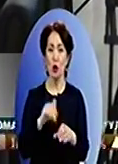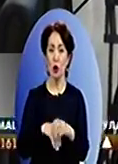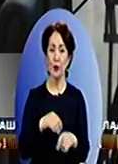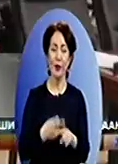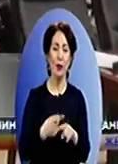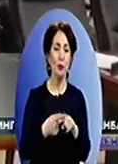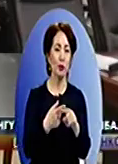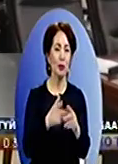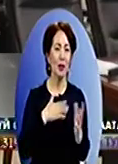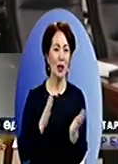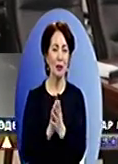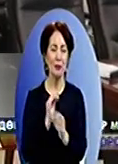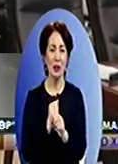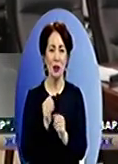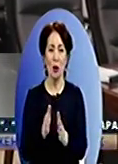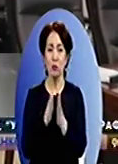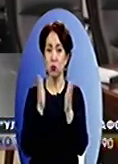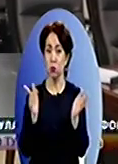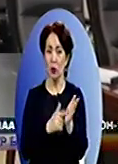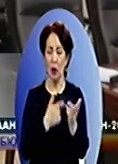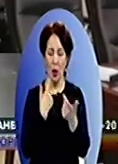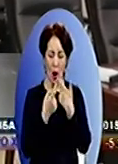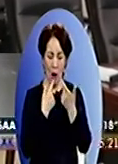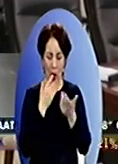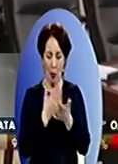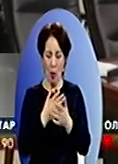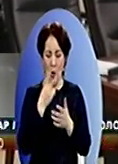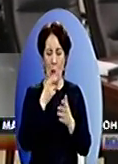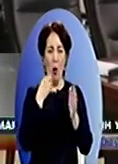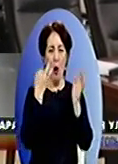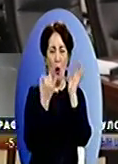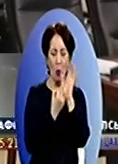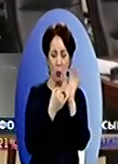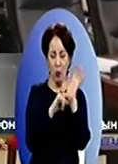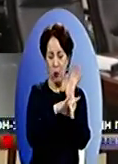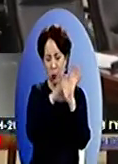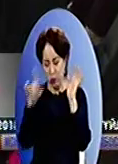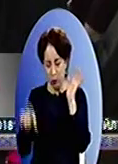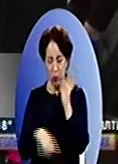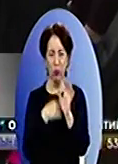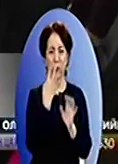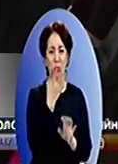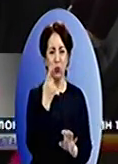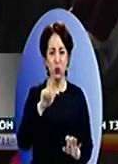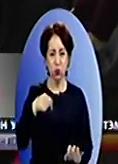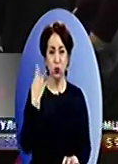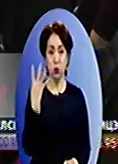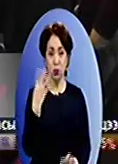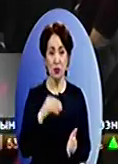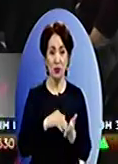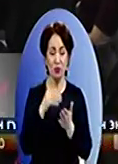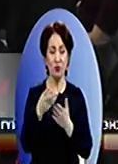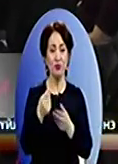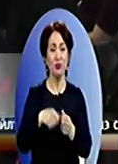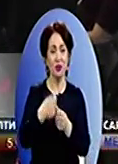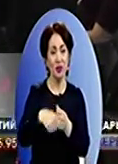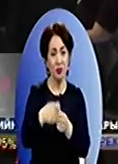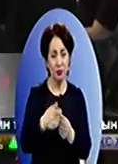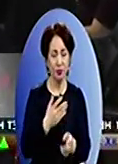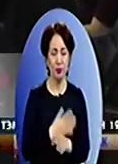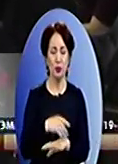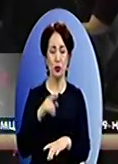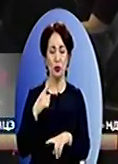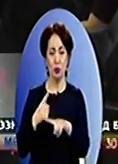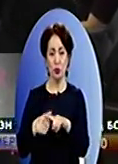үргэлжүүлж ажиллах ёстой гэдгийг талууд онцолж байлаа. Компани 2016 оноос хойш манай улсад нийтдээ 41.4 тэрбум төгрөгийн татвар хураамж, үүнээс орон